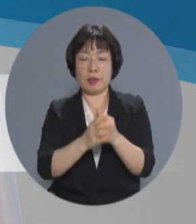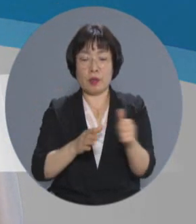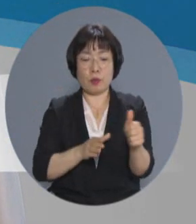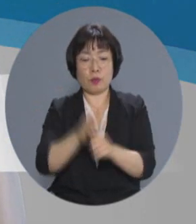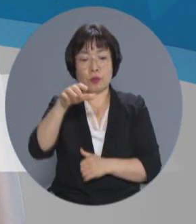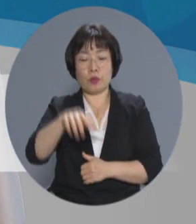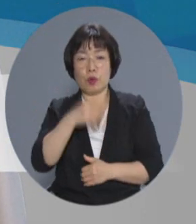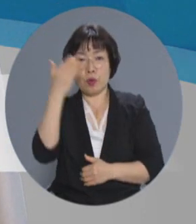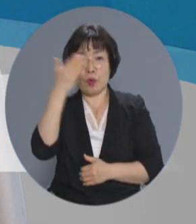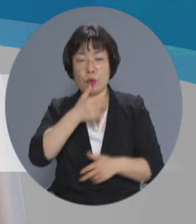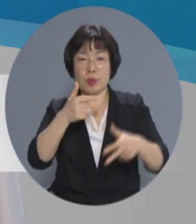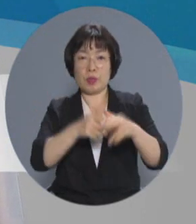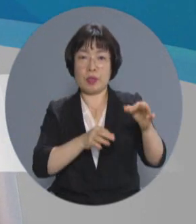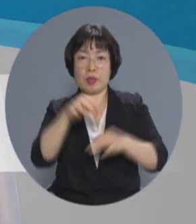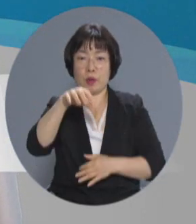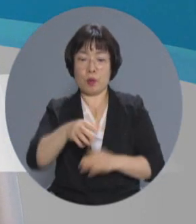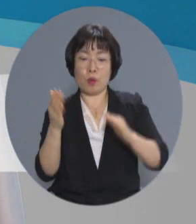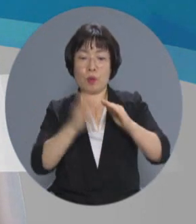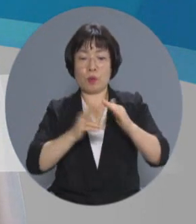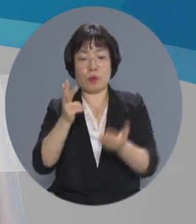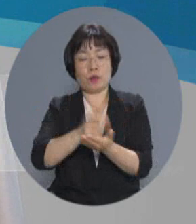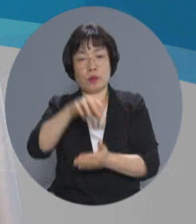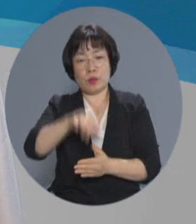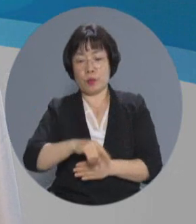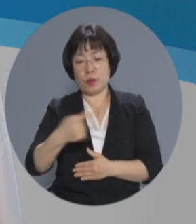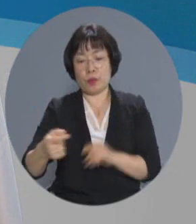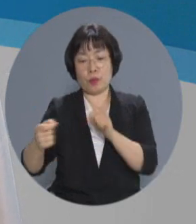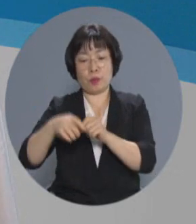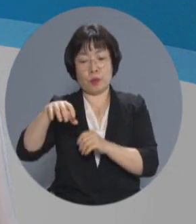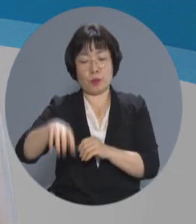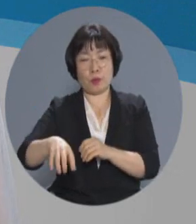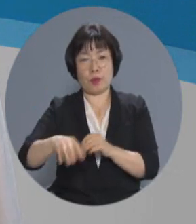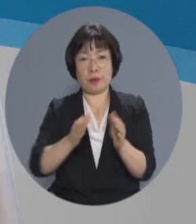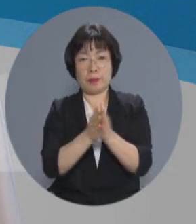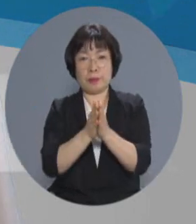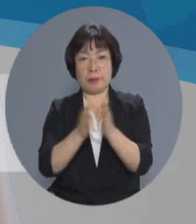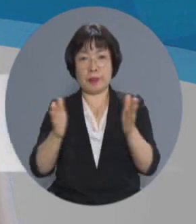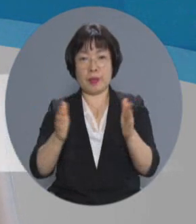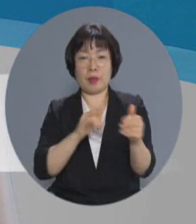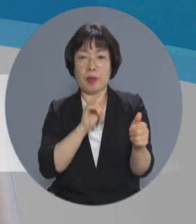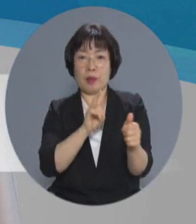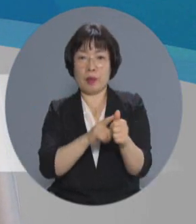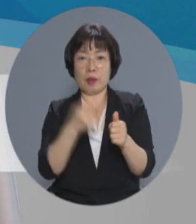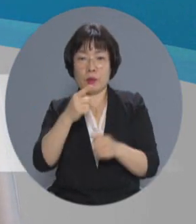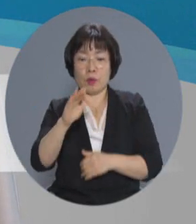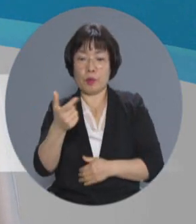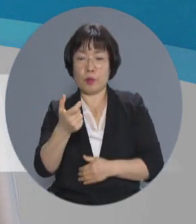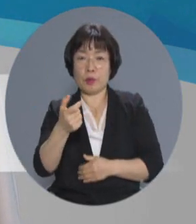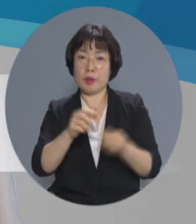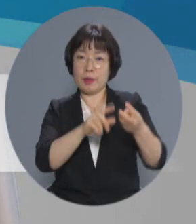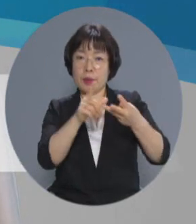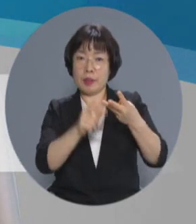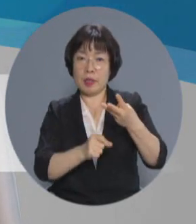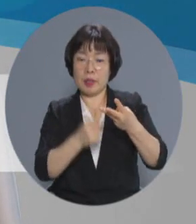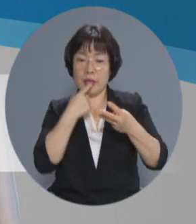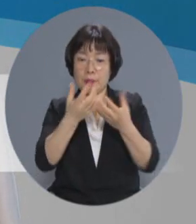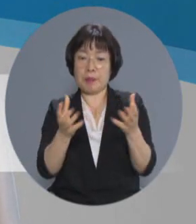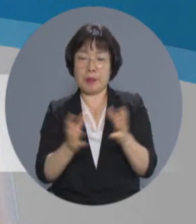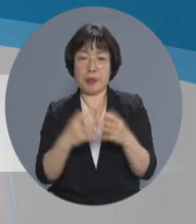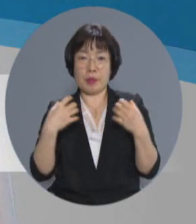사건 현장인 여수 진남상과 공영주차장 인근에서 열렸습니다 김용호 민주열사는 1960년 3월